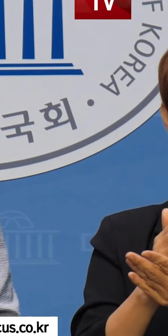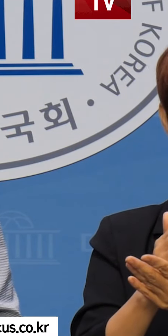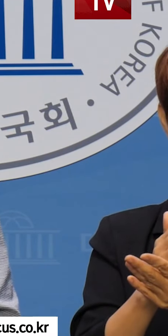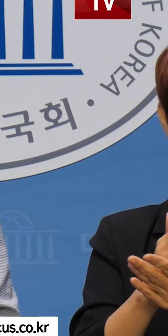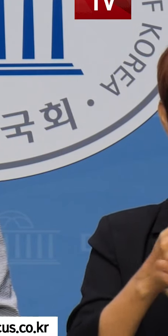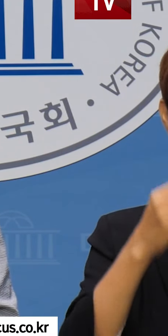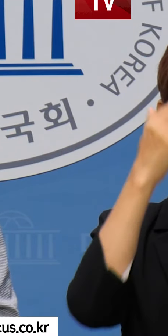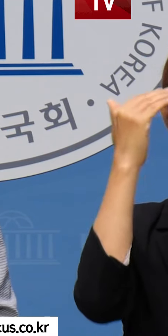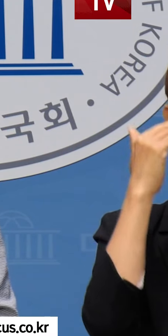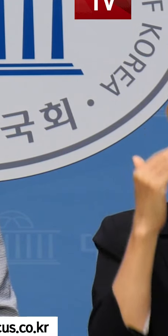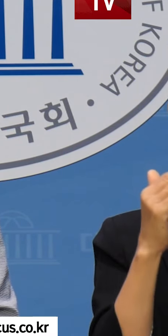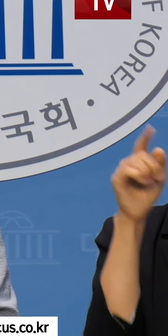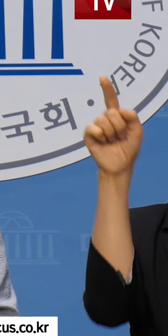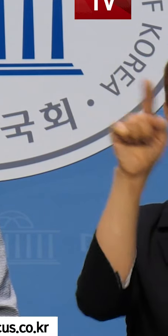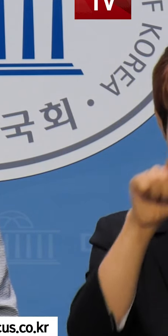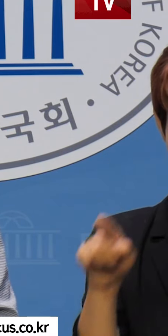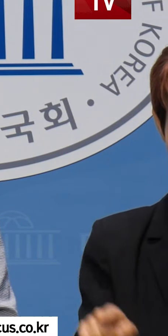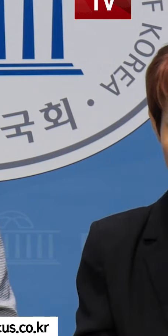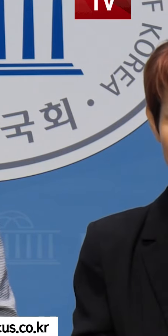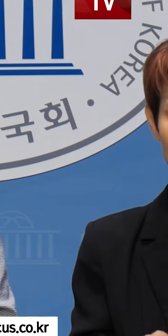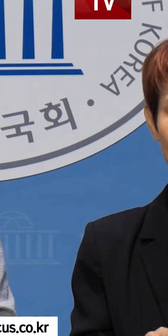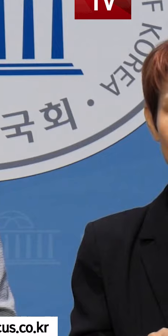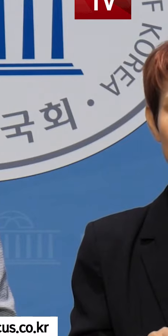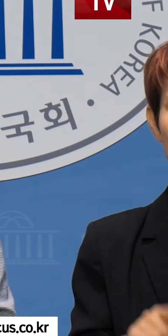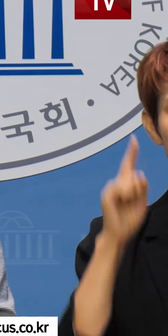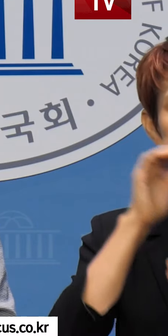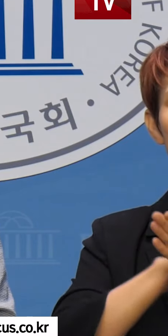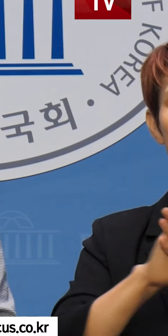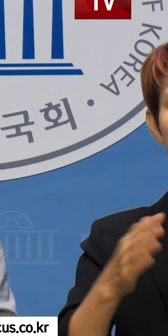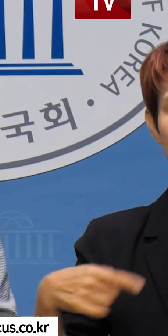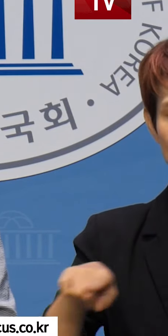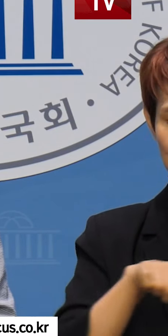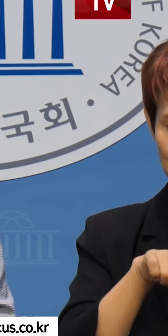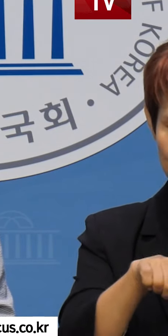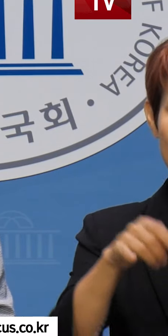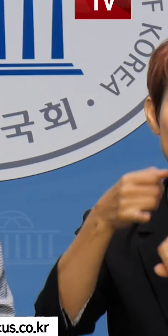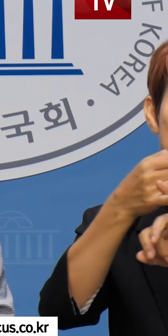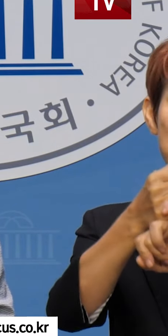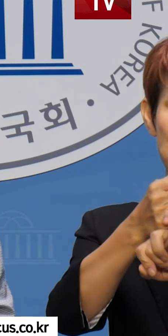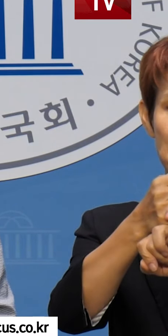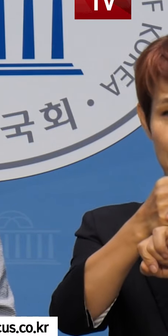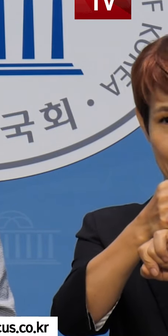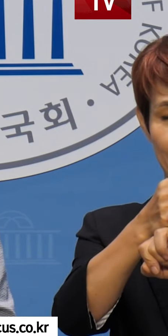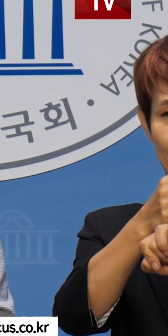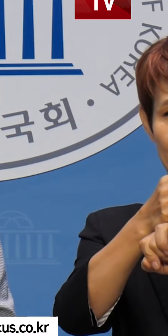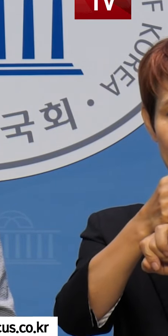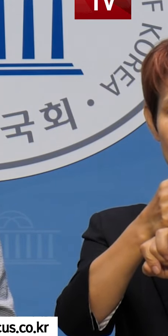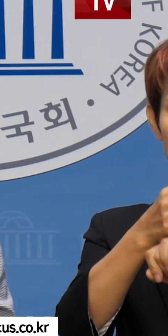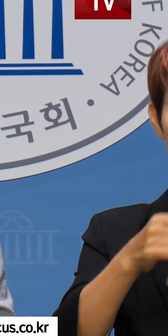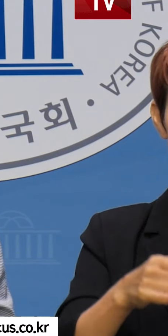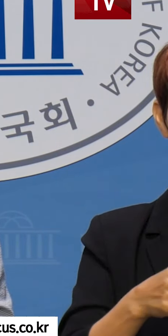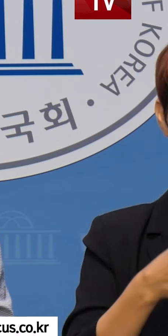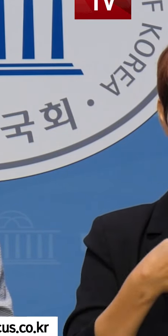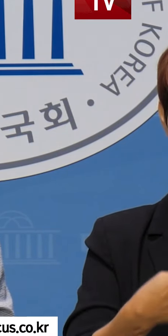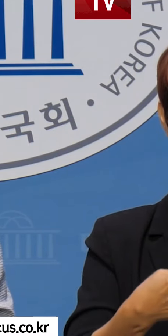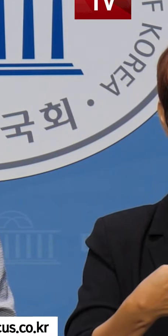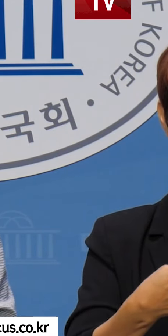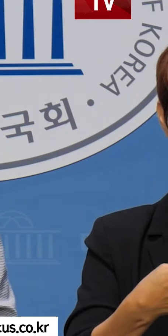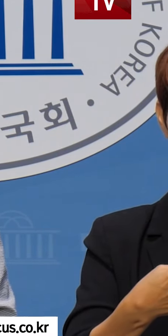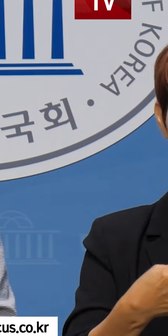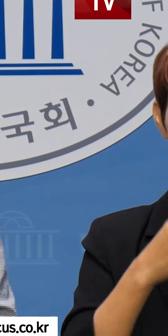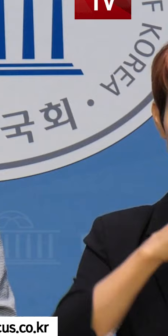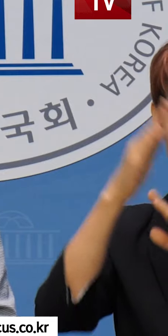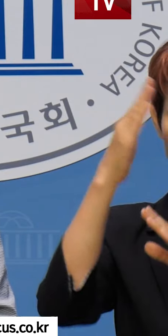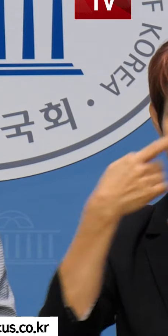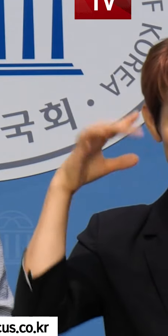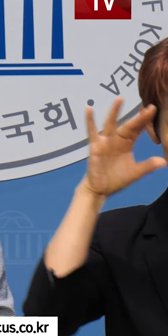민족이 자주적으로 한반도의 평화를 안착시키자는 약속이었습니다. 7.4 남북공동선언은